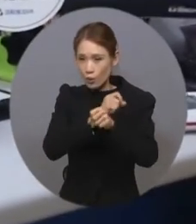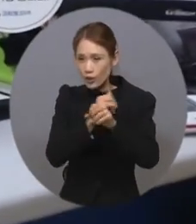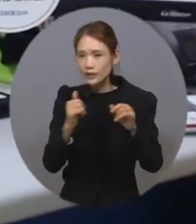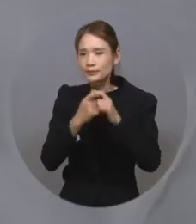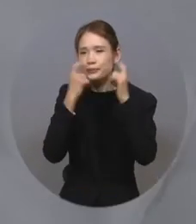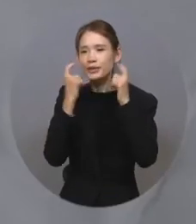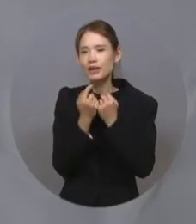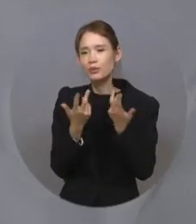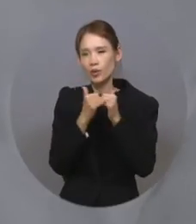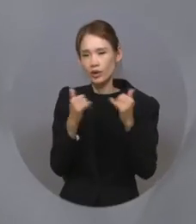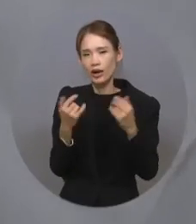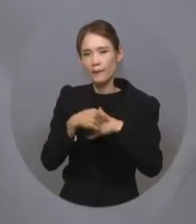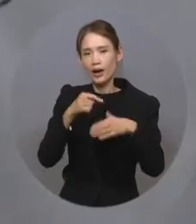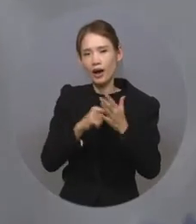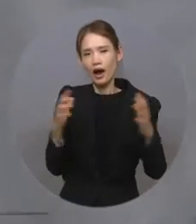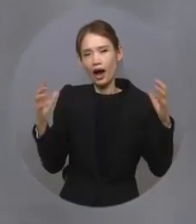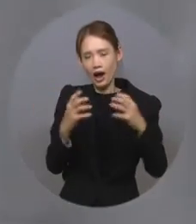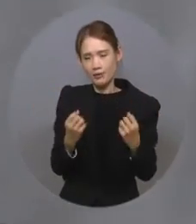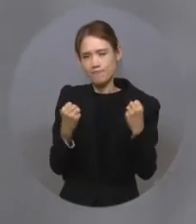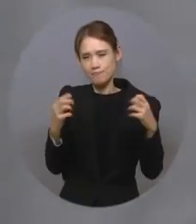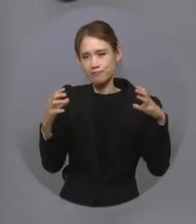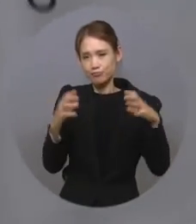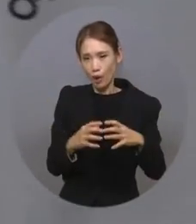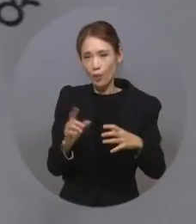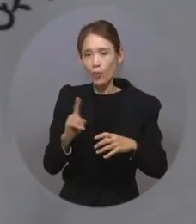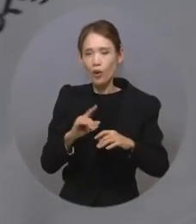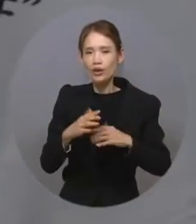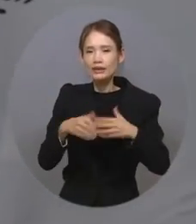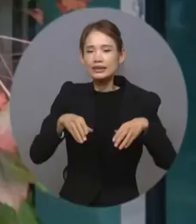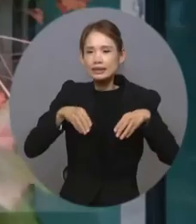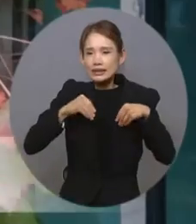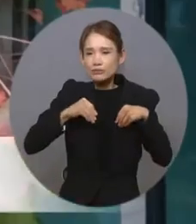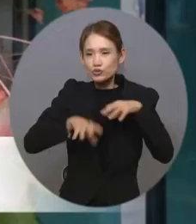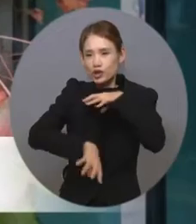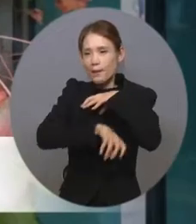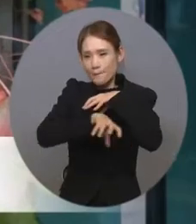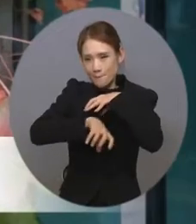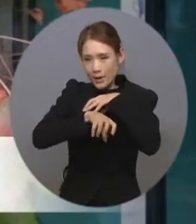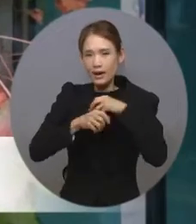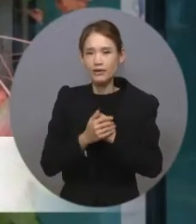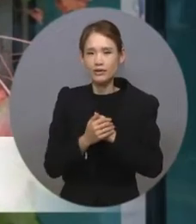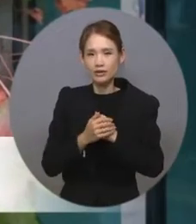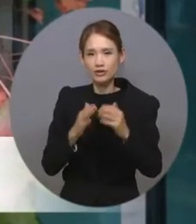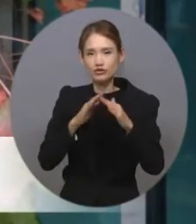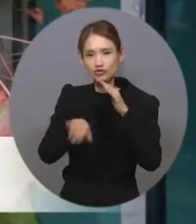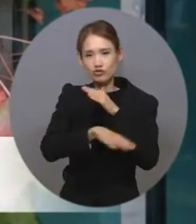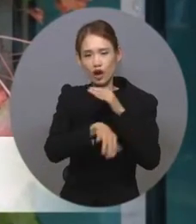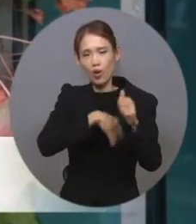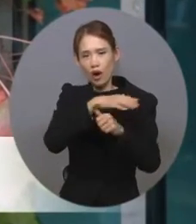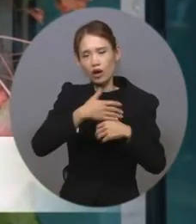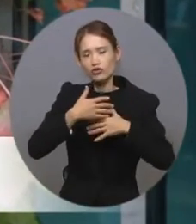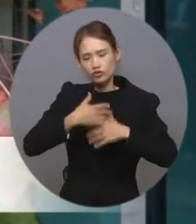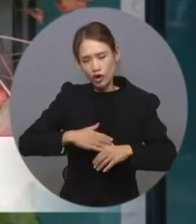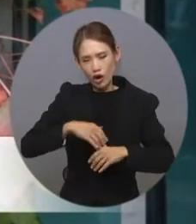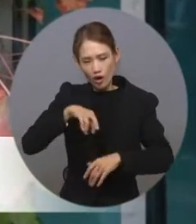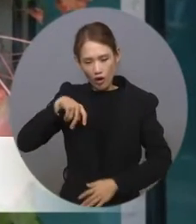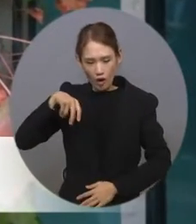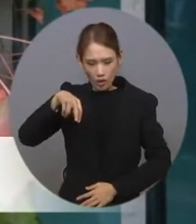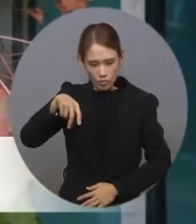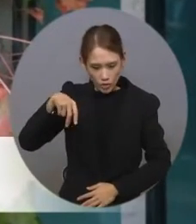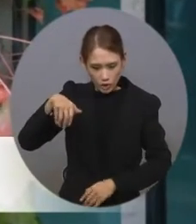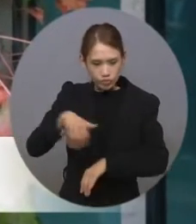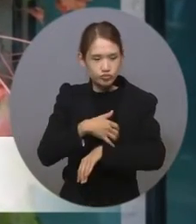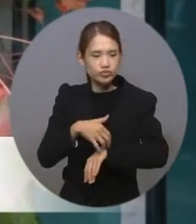봉사자들이 마음을 모은 것은 다름 아닌 이불 빨래였습니다. 주거 환경이 취약하고 고동이 불편한 어르신들의 생활